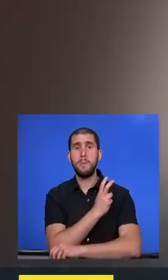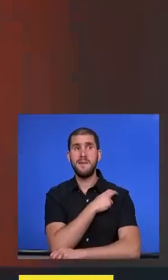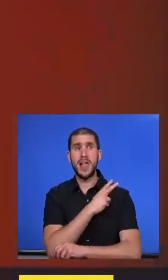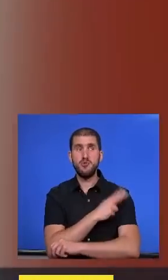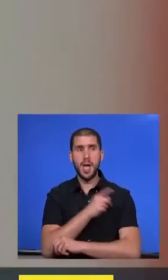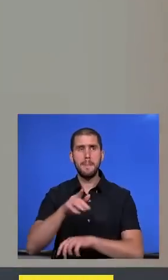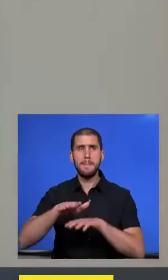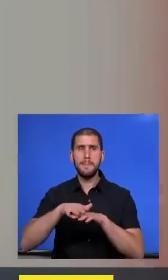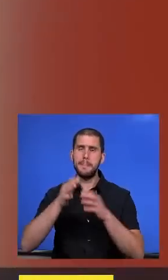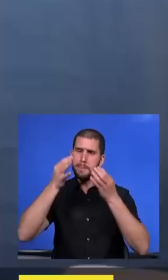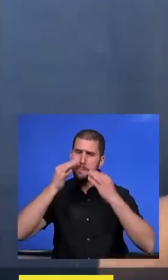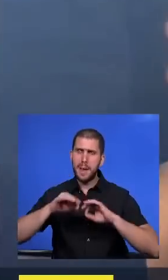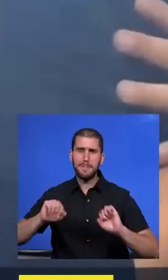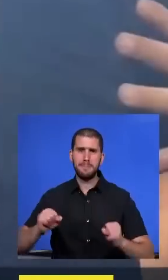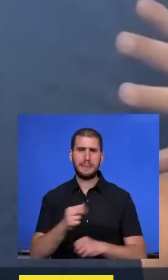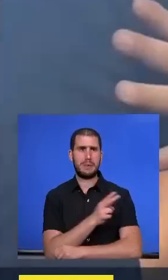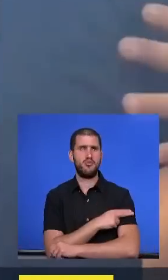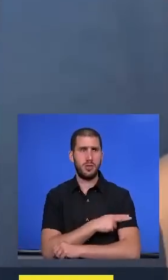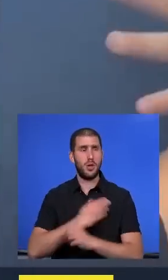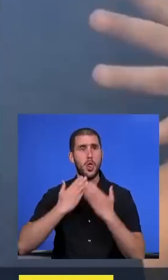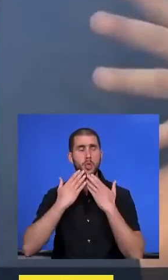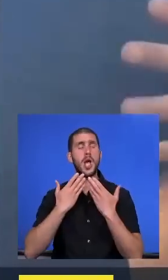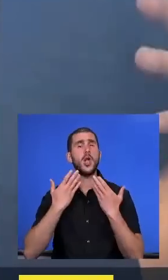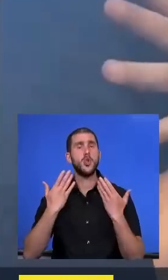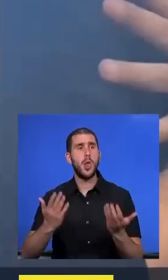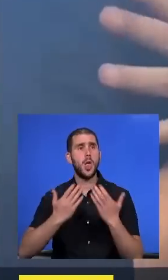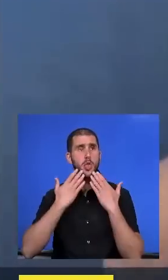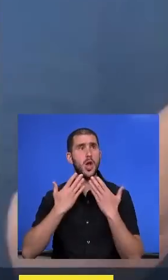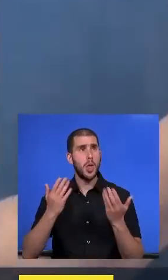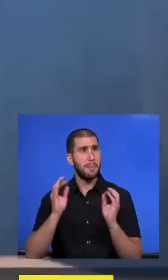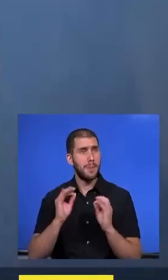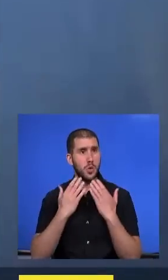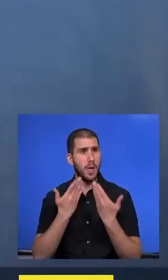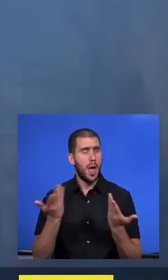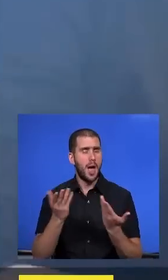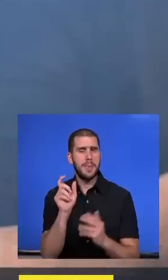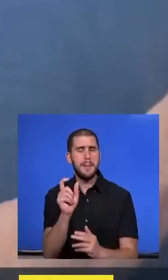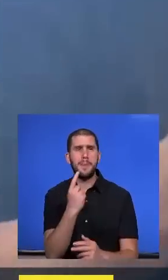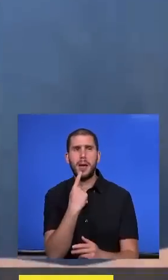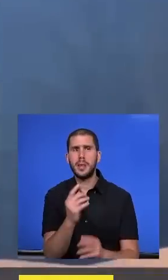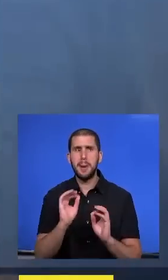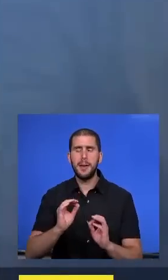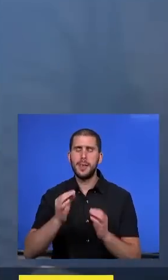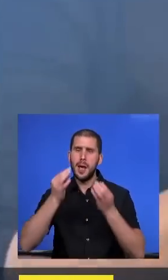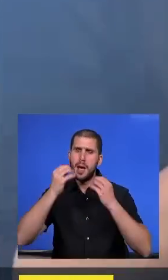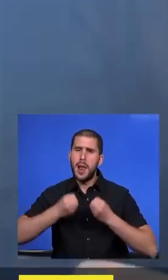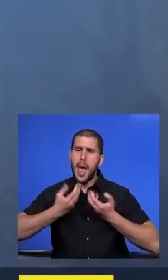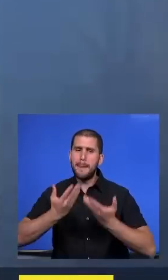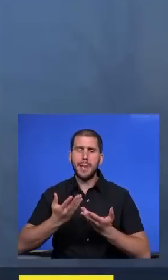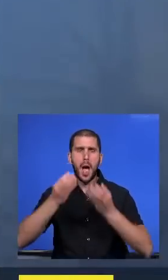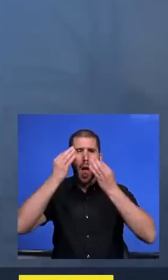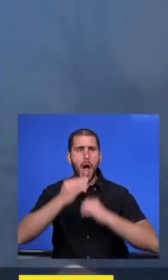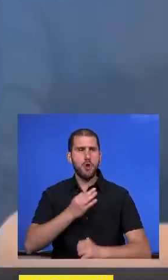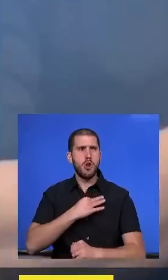הם מעריכים את מאמצי המשטרה. תודה גדולה, תודה גדולה, תודה גדולה. אין לנו בכלל מילים להביע את הערכה